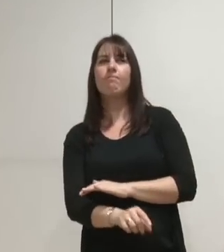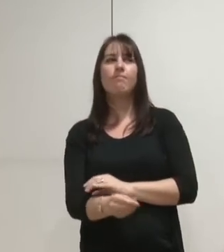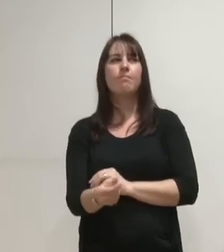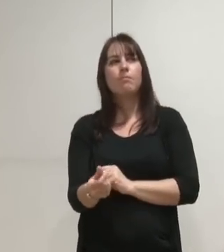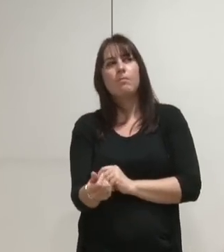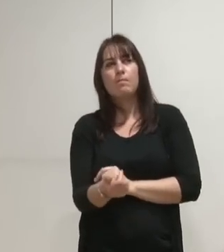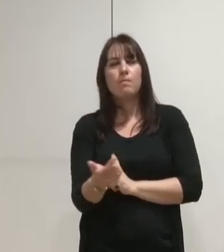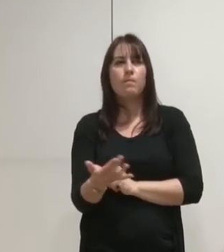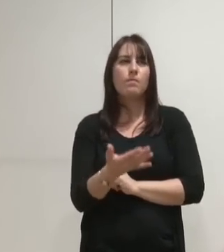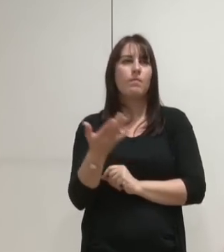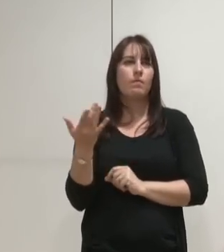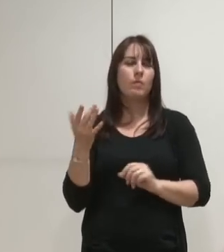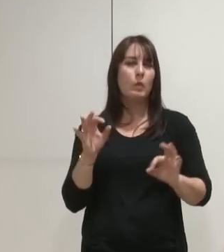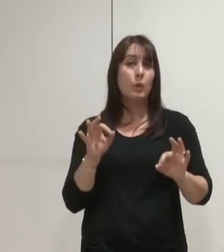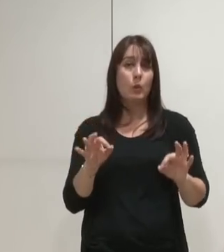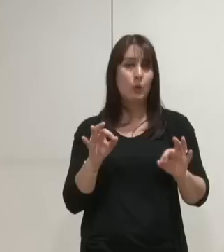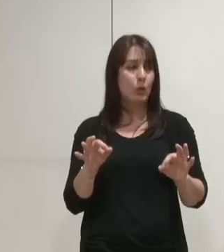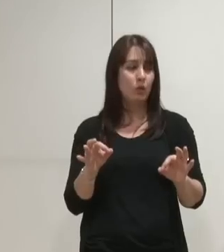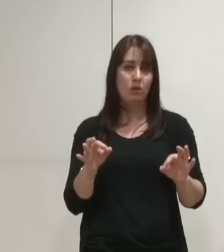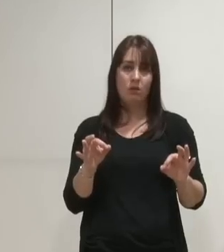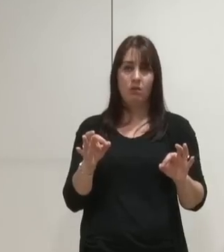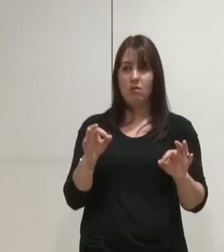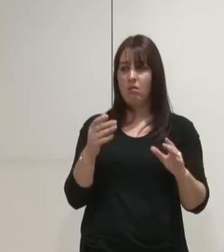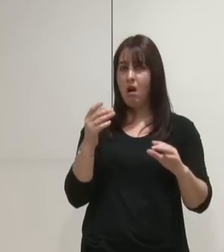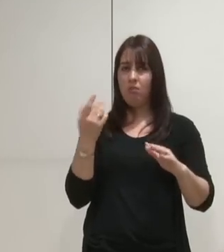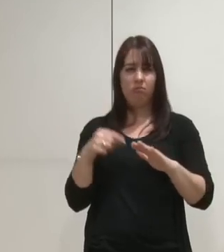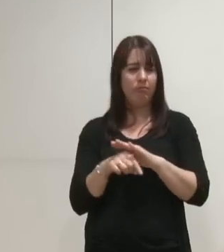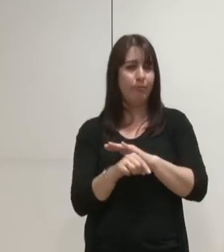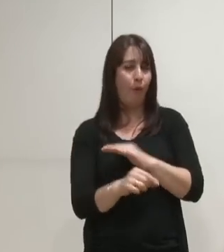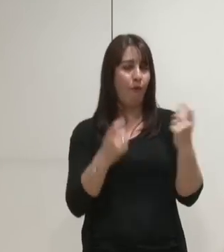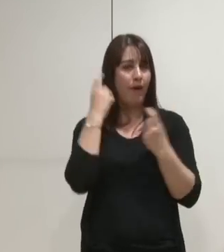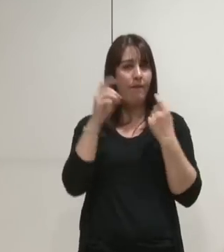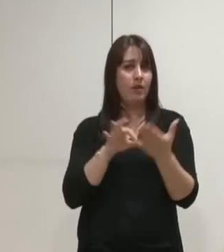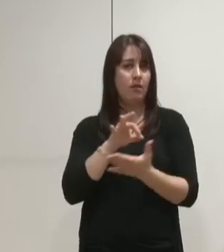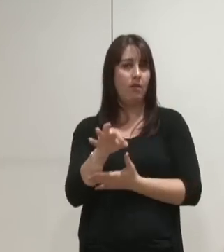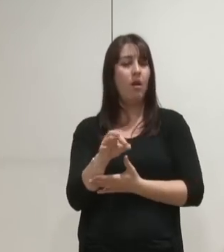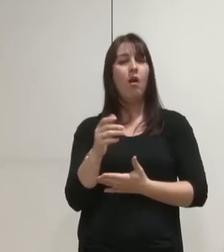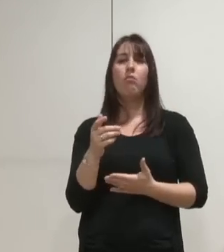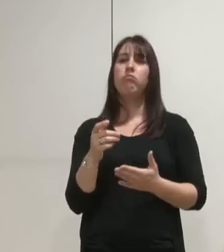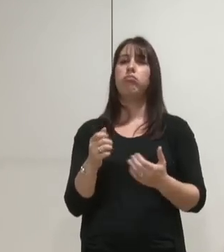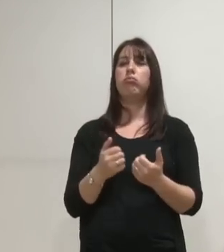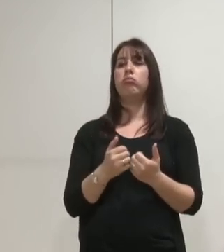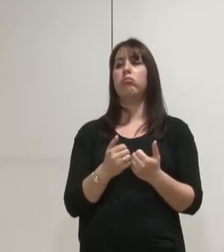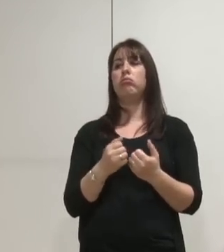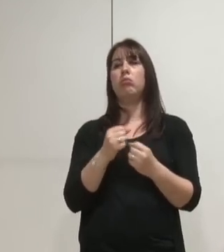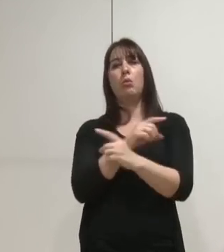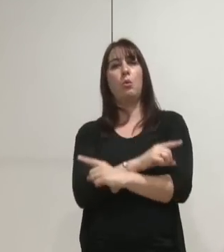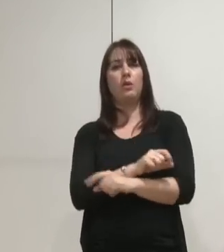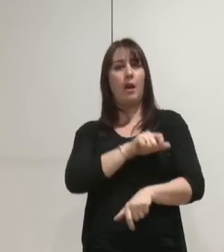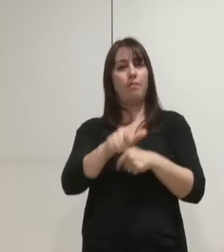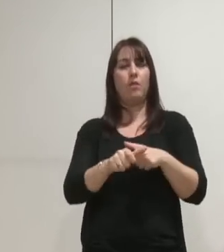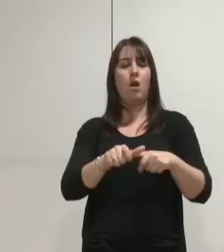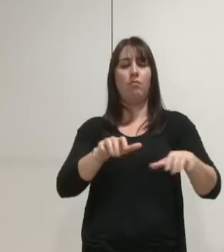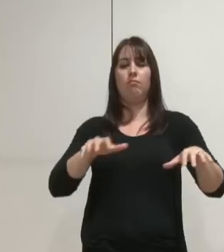euh profonde sans doute et de fond euh que se pose l'aménageur du territoire par rapport à ce resserrement qui est quand